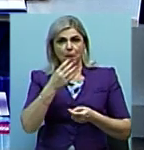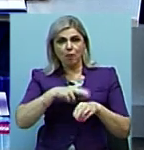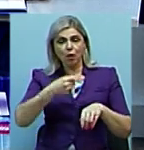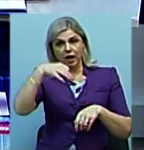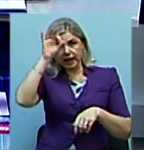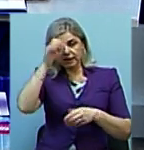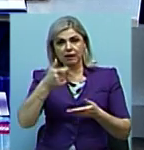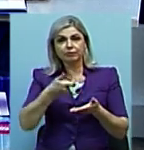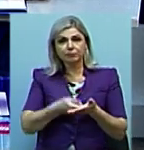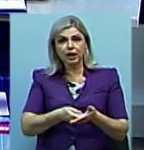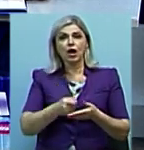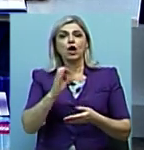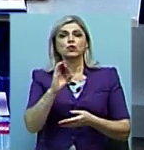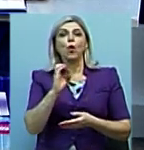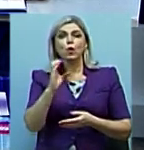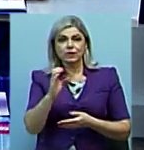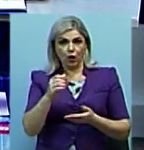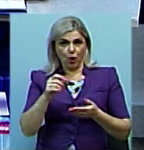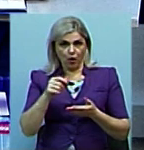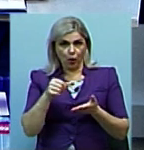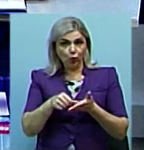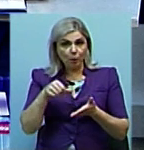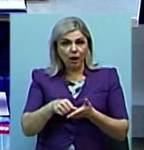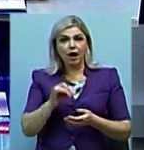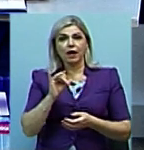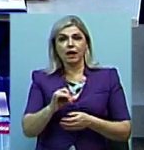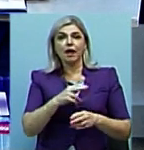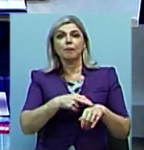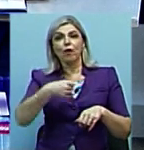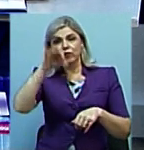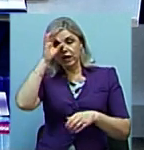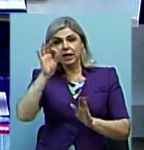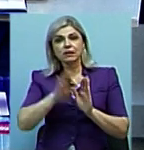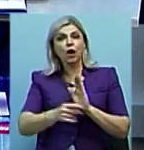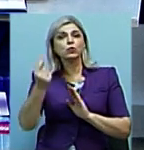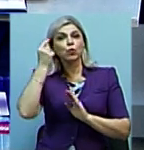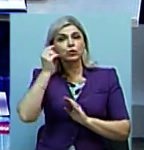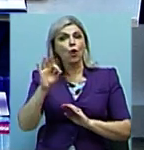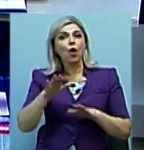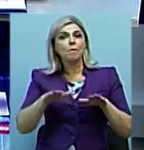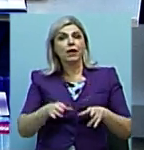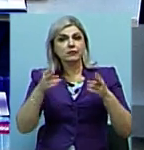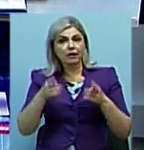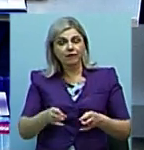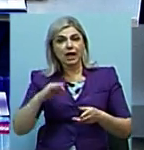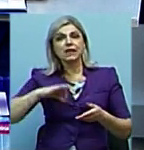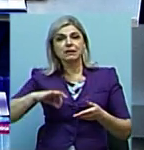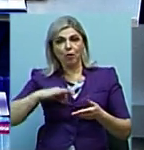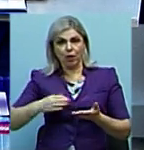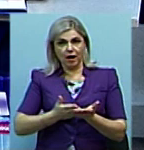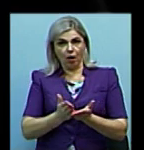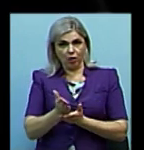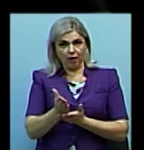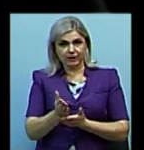натиснувши тривожну кнопку «SOS». Правоохоронці одразу дізнаються про місце події, використовуючи дані геолокації.